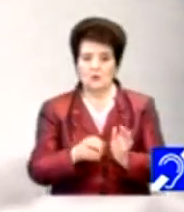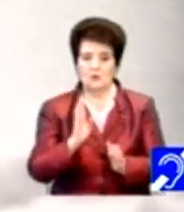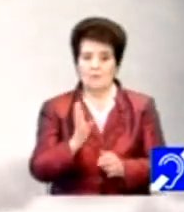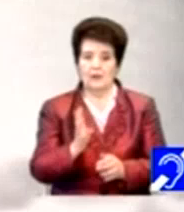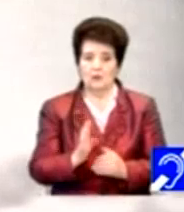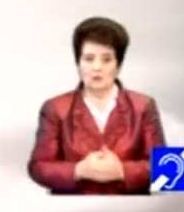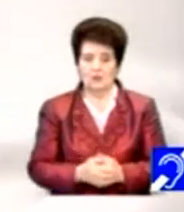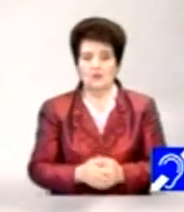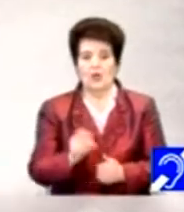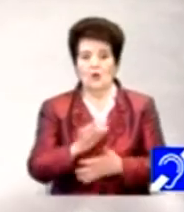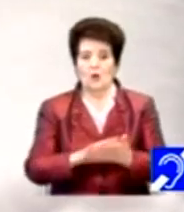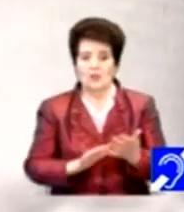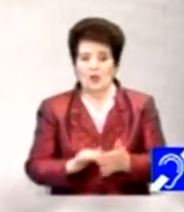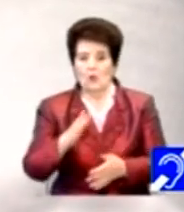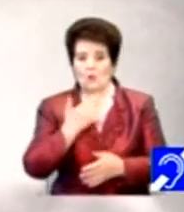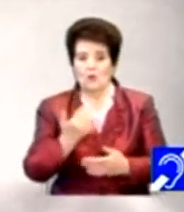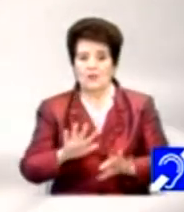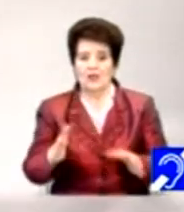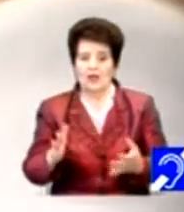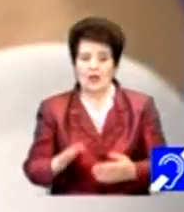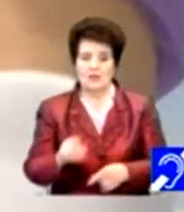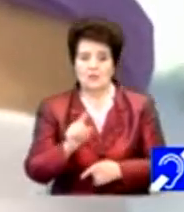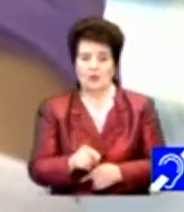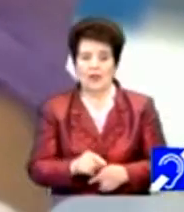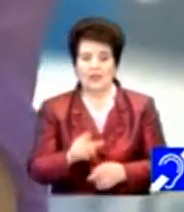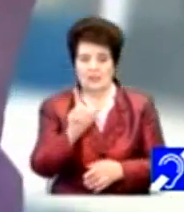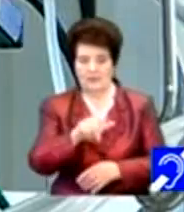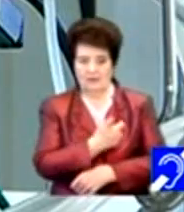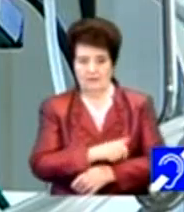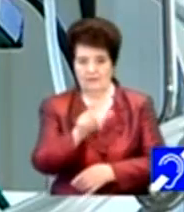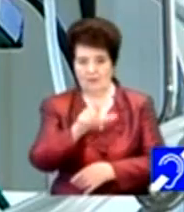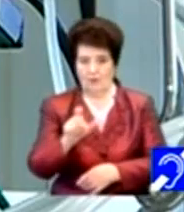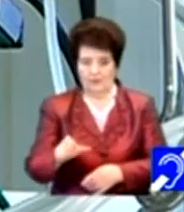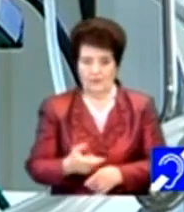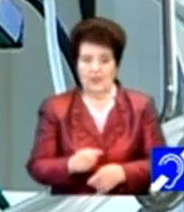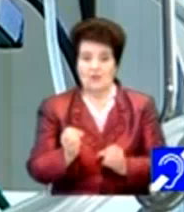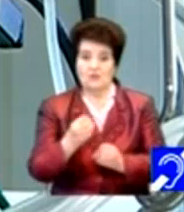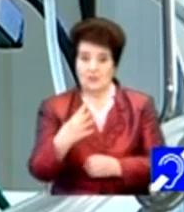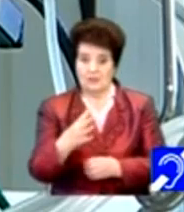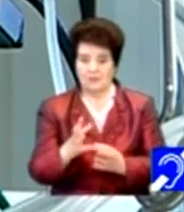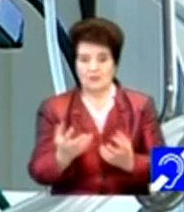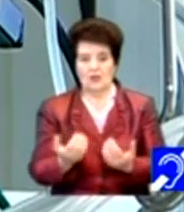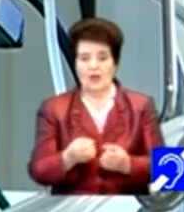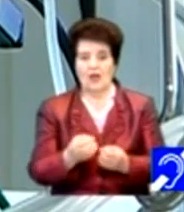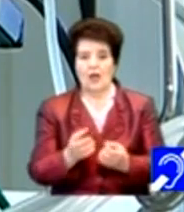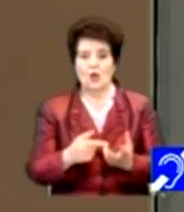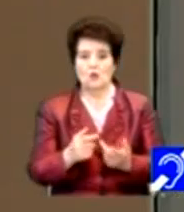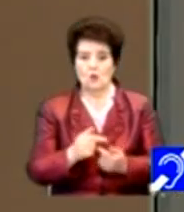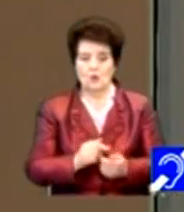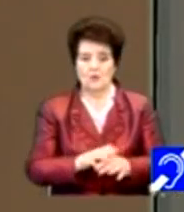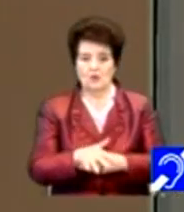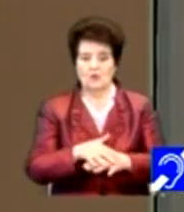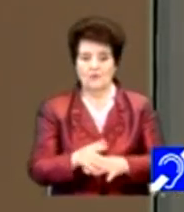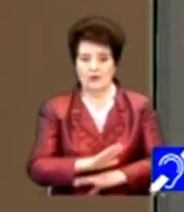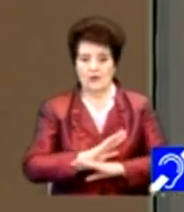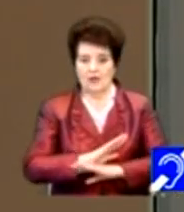11.740. Se înregistrează în continuare multe cazuri de infectare în rândul cadrelor medicale, astăzi 15 la număr. Crește și cifra